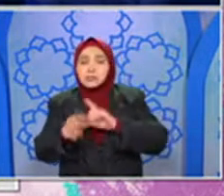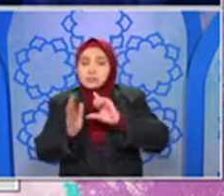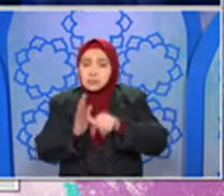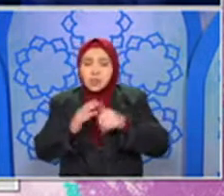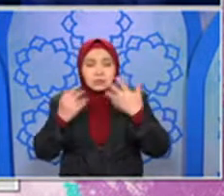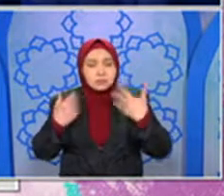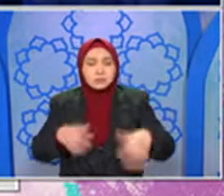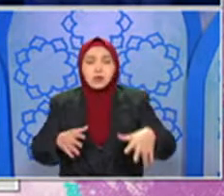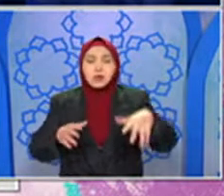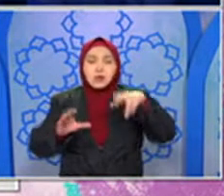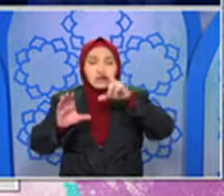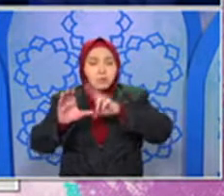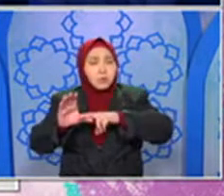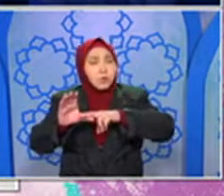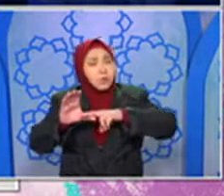أيام